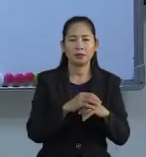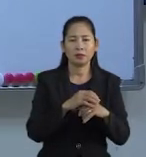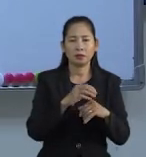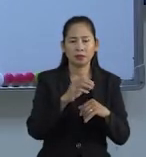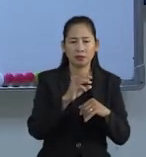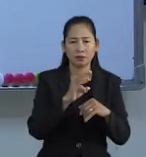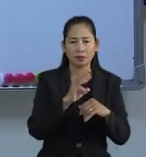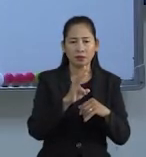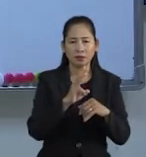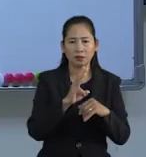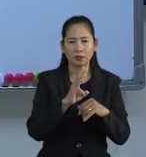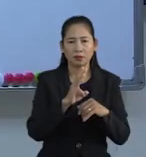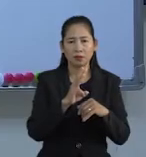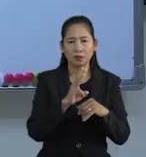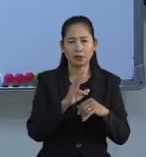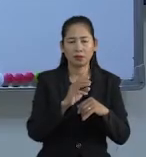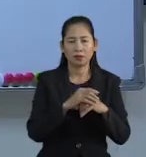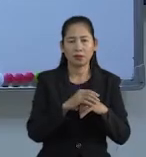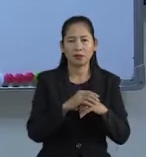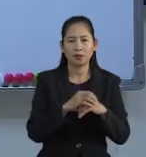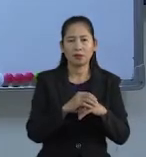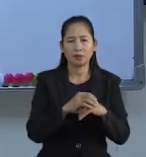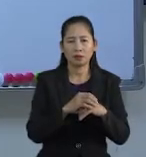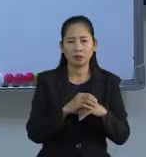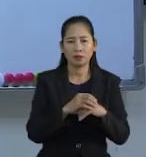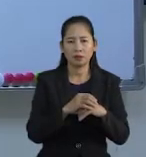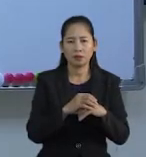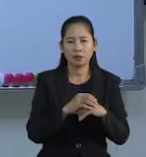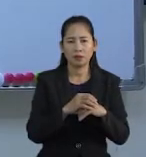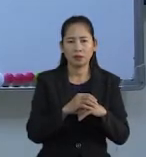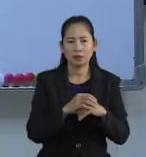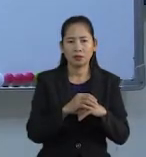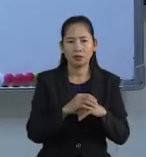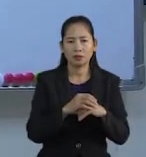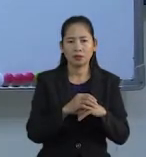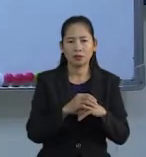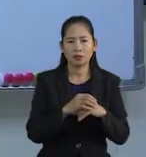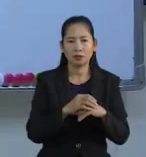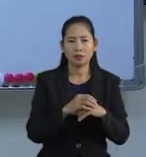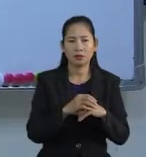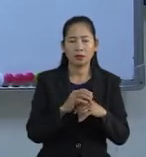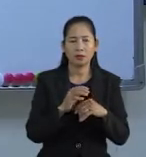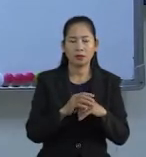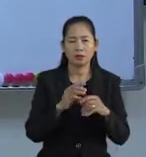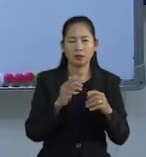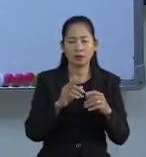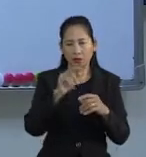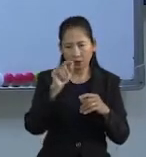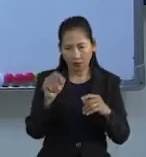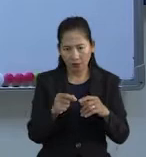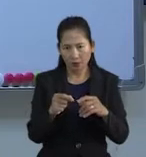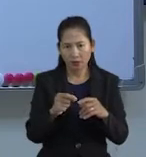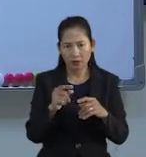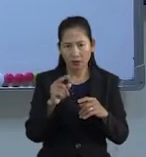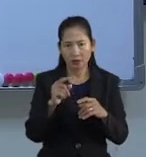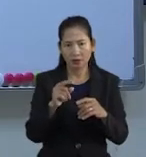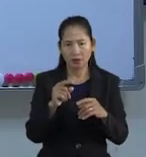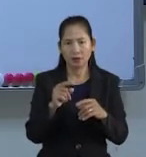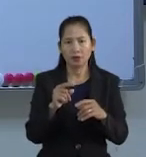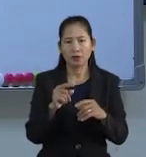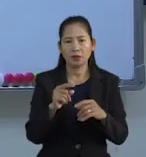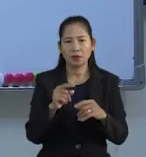bảy nơi tung phía rồi nấy nó còn nè nấy nấy nấy này tụt phía đó là cục phai cái